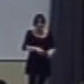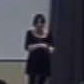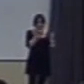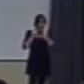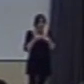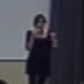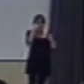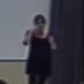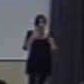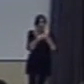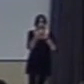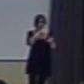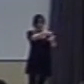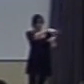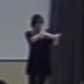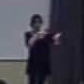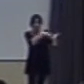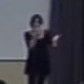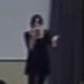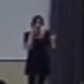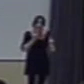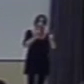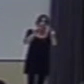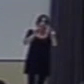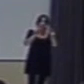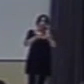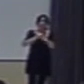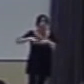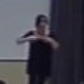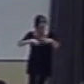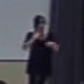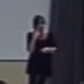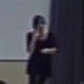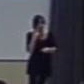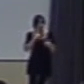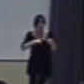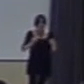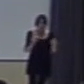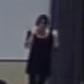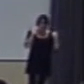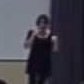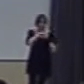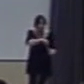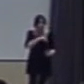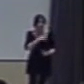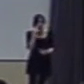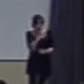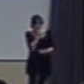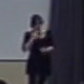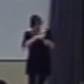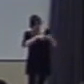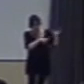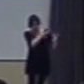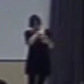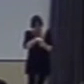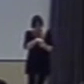Barcelona existeixi doncs, això, una mirada molt quotidiana, molt responsable, però també molt ètica, molt compromesa, no?